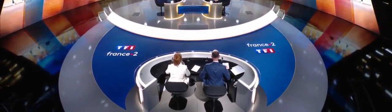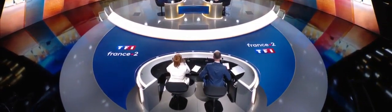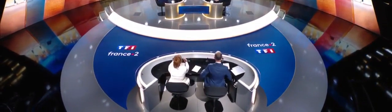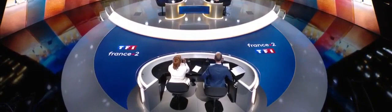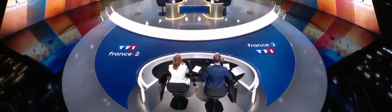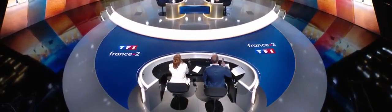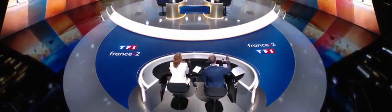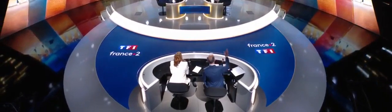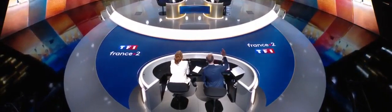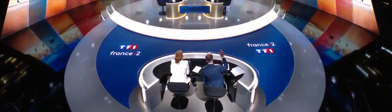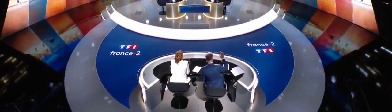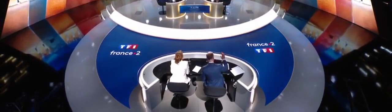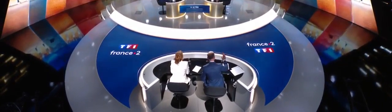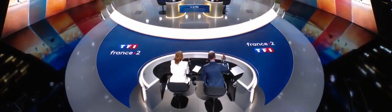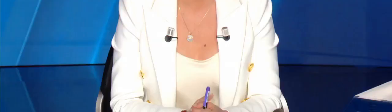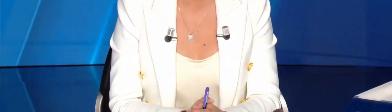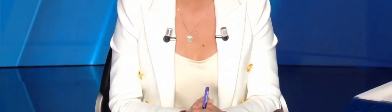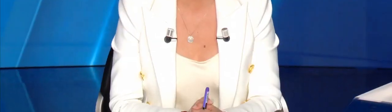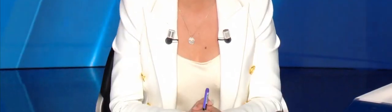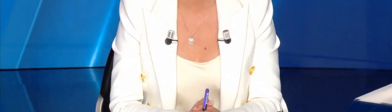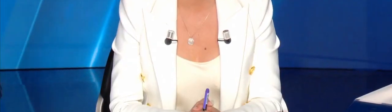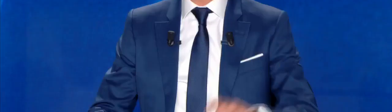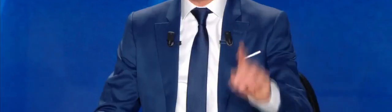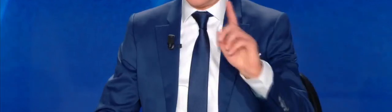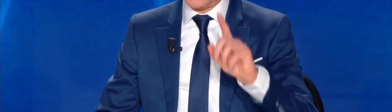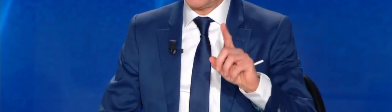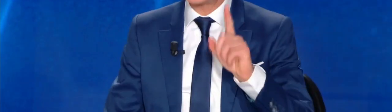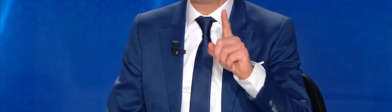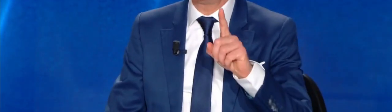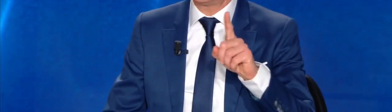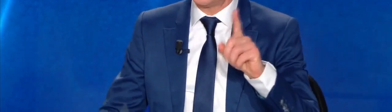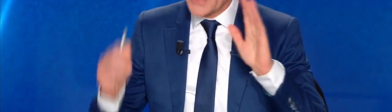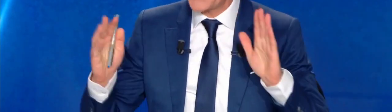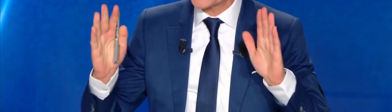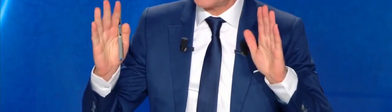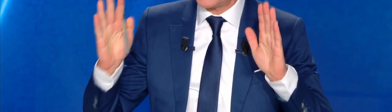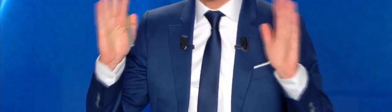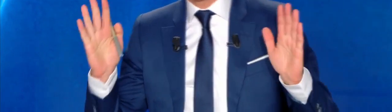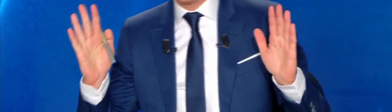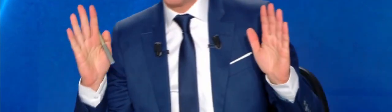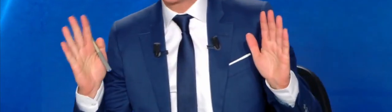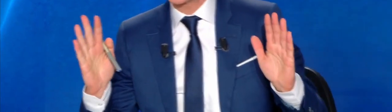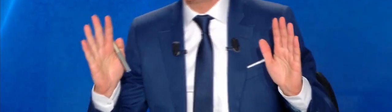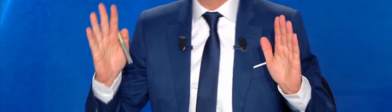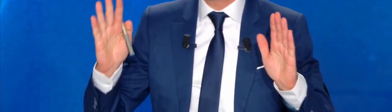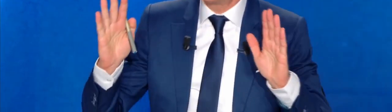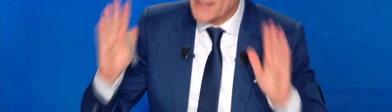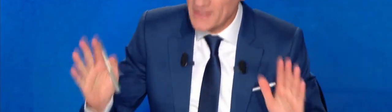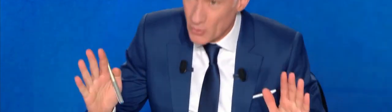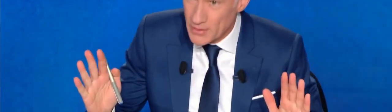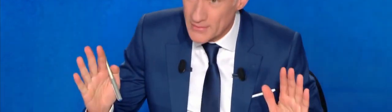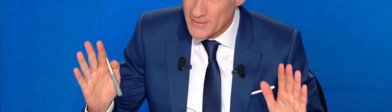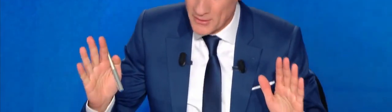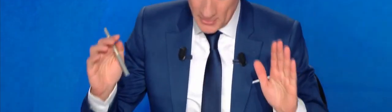Dans le monde. Mais le plus grand atout de la France, c'est son peuple. Marine Le Pen, oserais-je, alors que le débat a peine commencé,